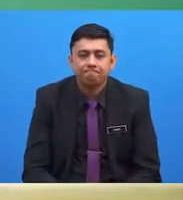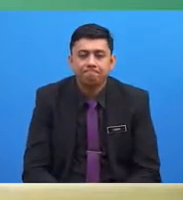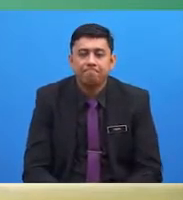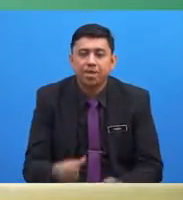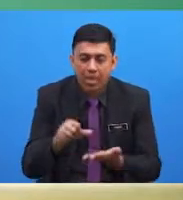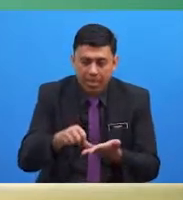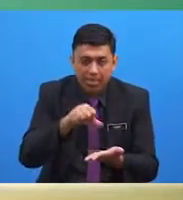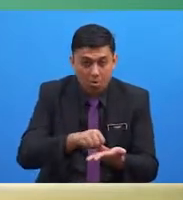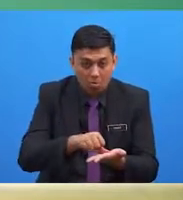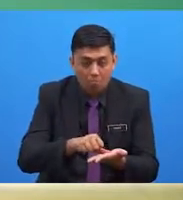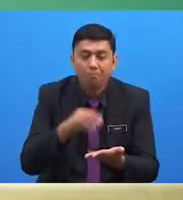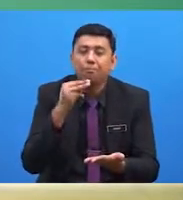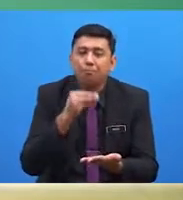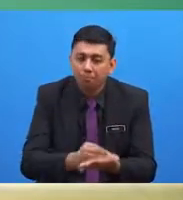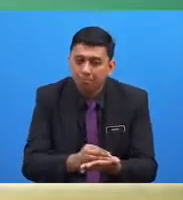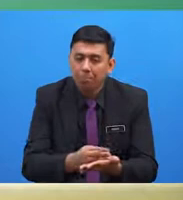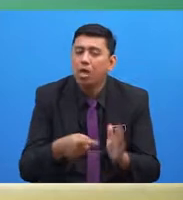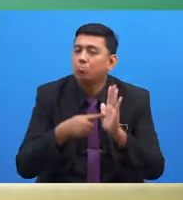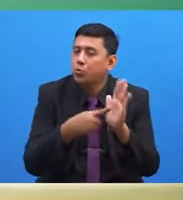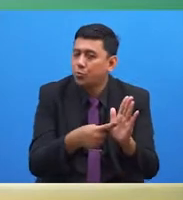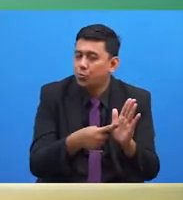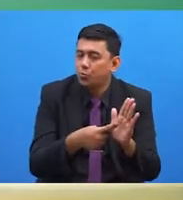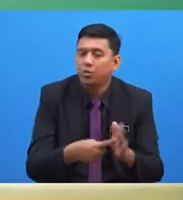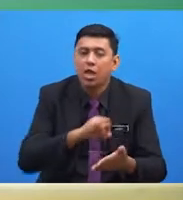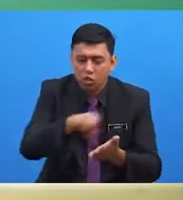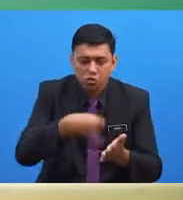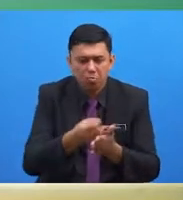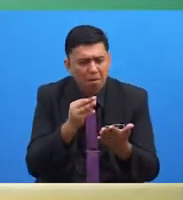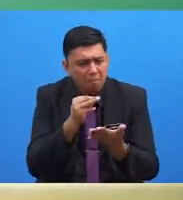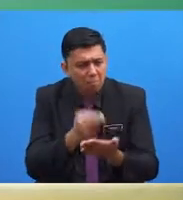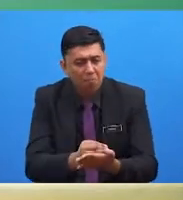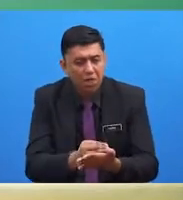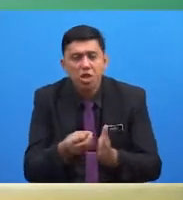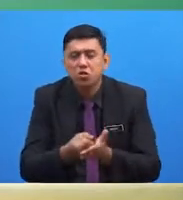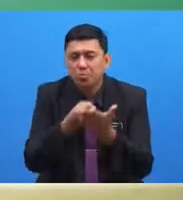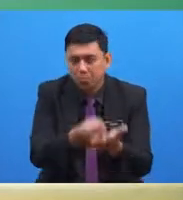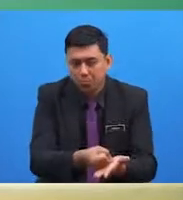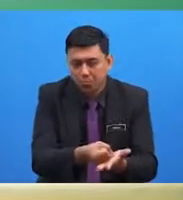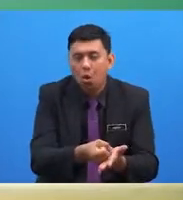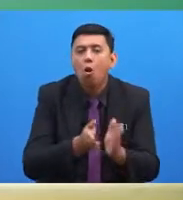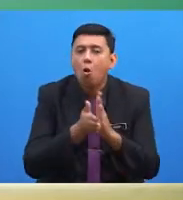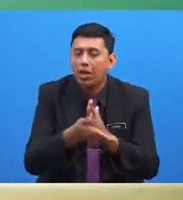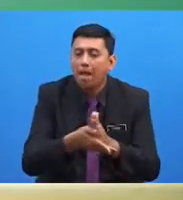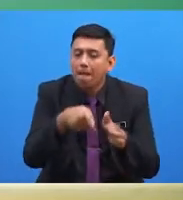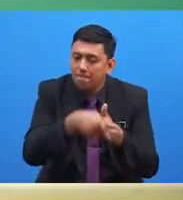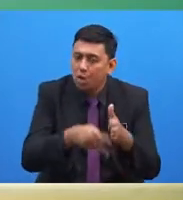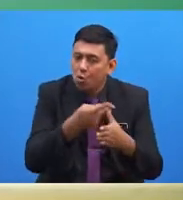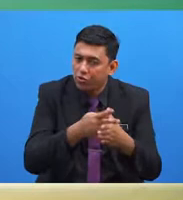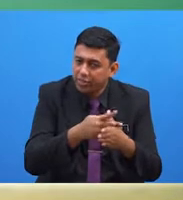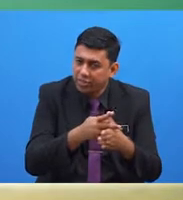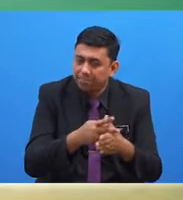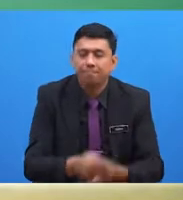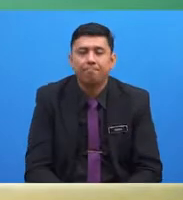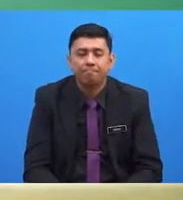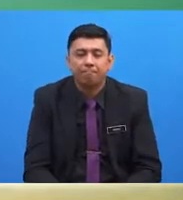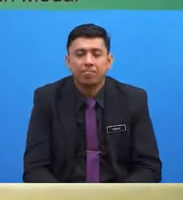Akaun modal merupakan akaun yang menunjukkan jumlah modal yang disumbangkan oleh perkongsi.